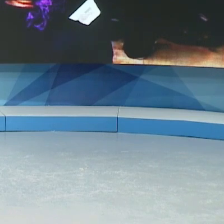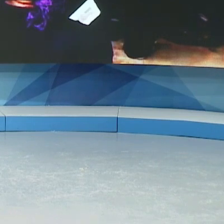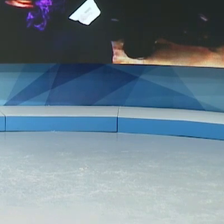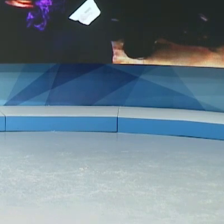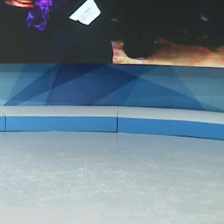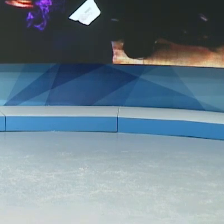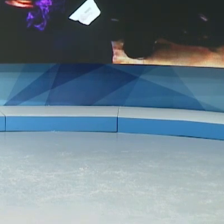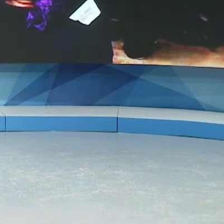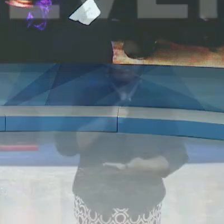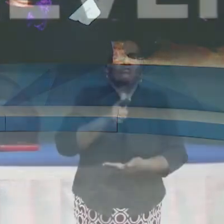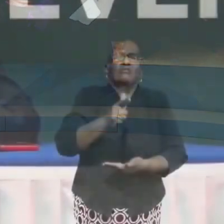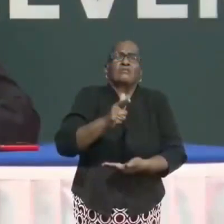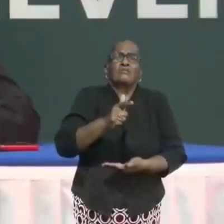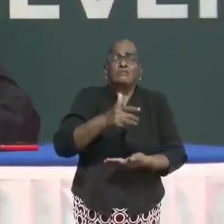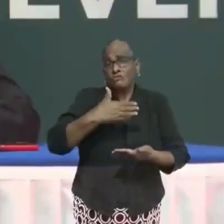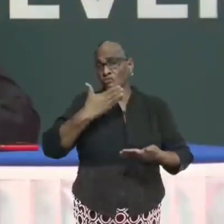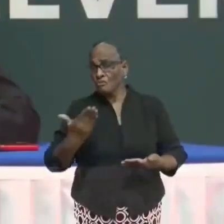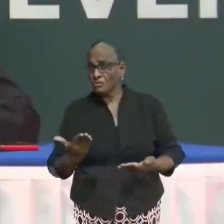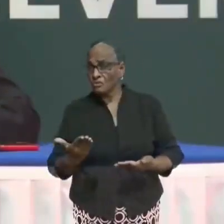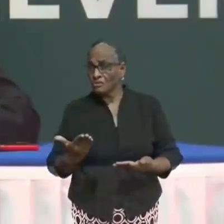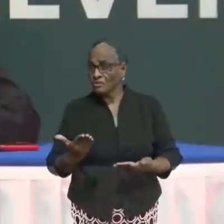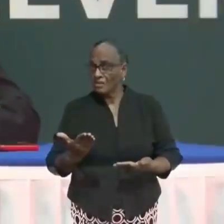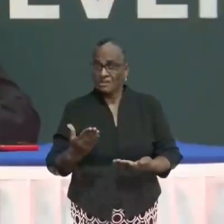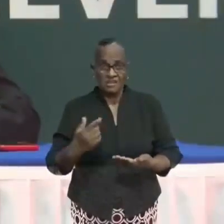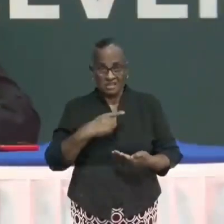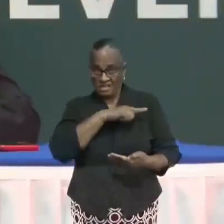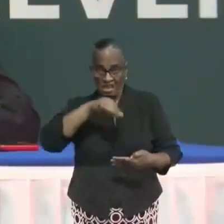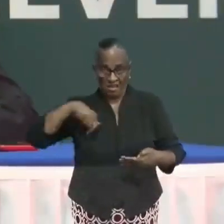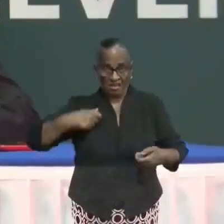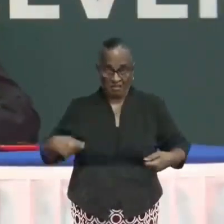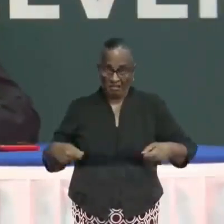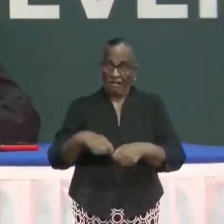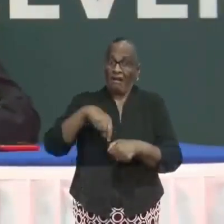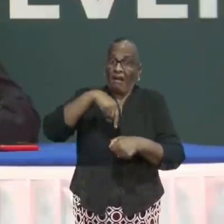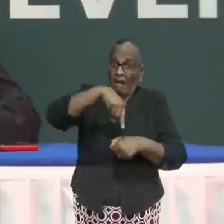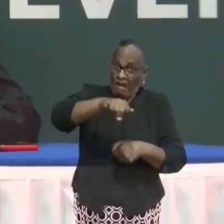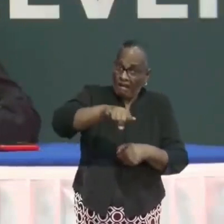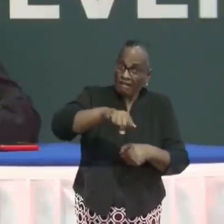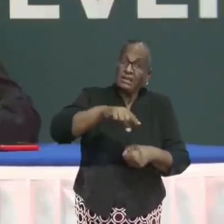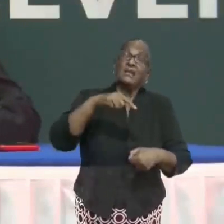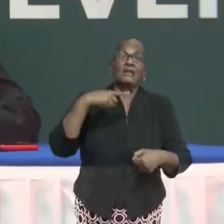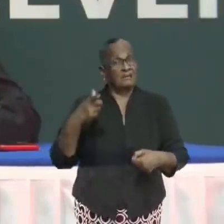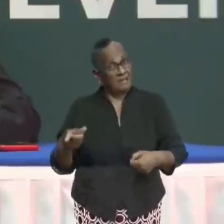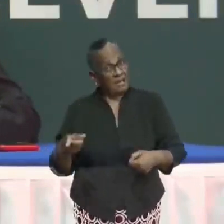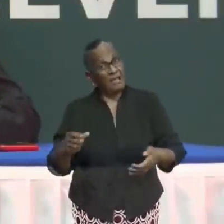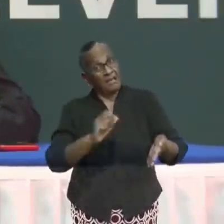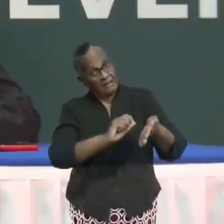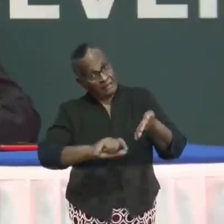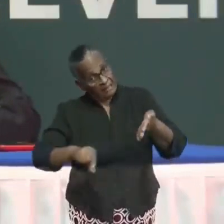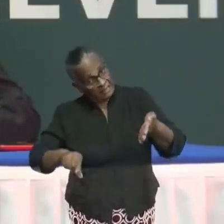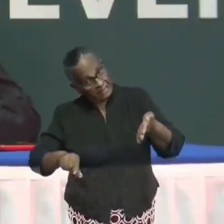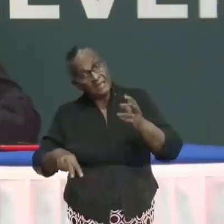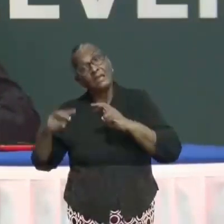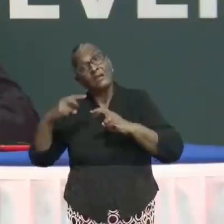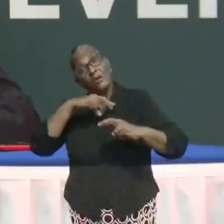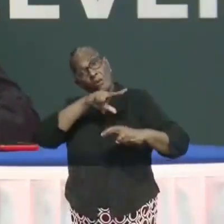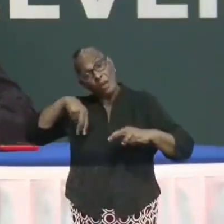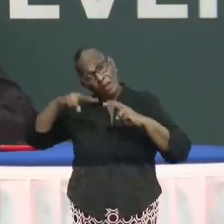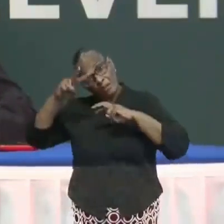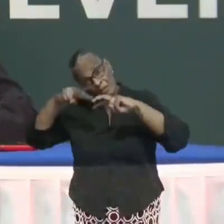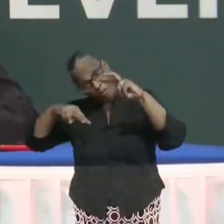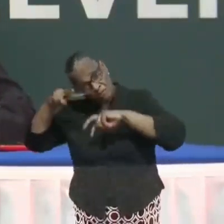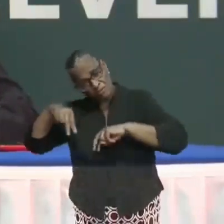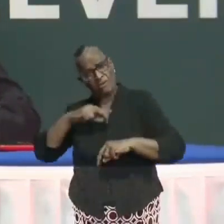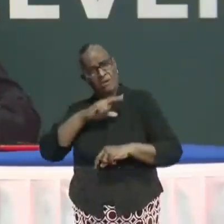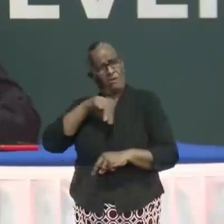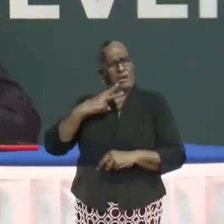alsnog ontvangen. Ik kan naar UNO, ik registreer, ik potineng, ik doe controle. En